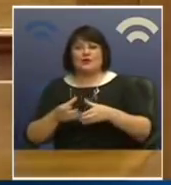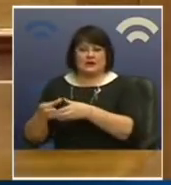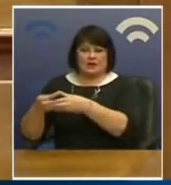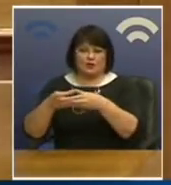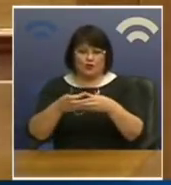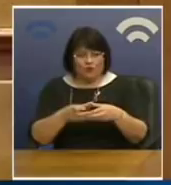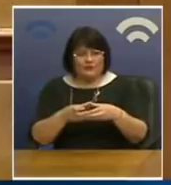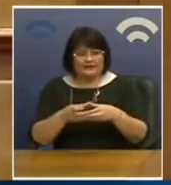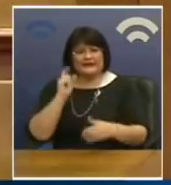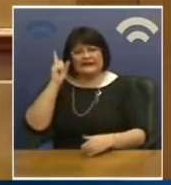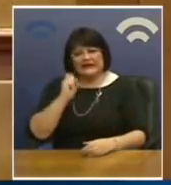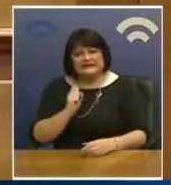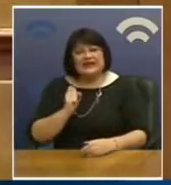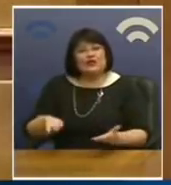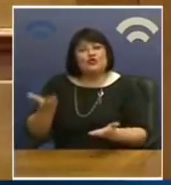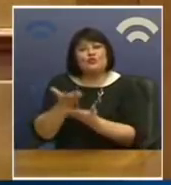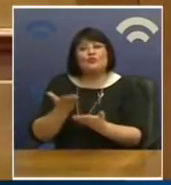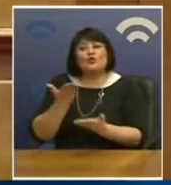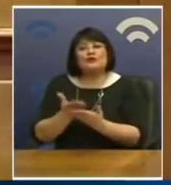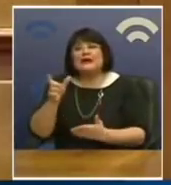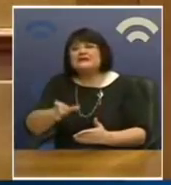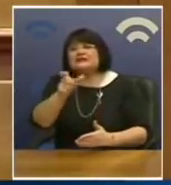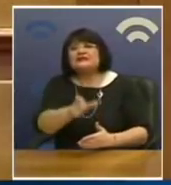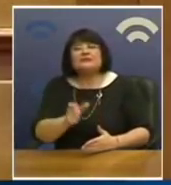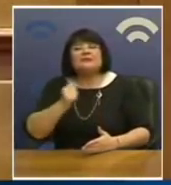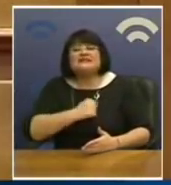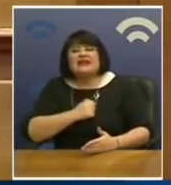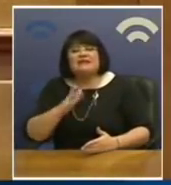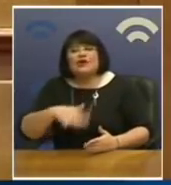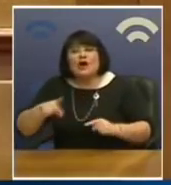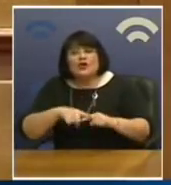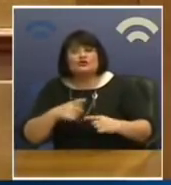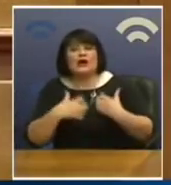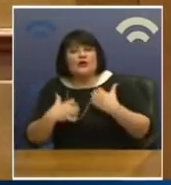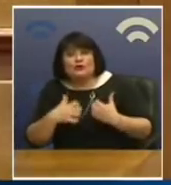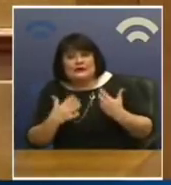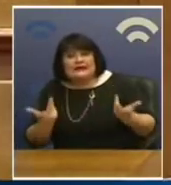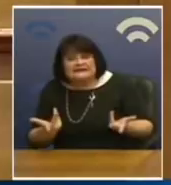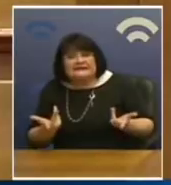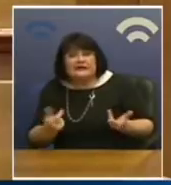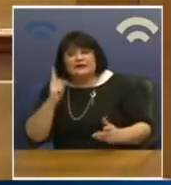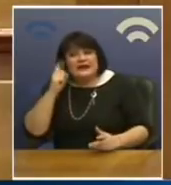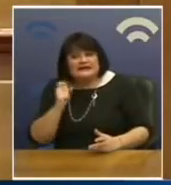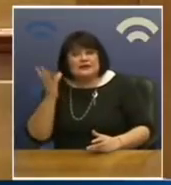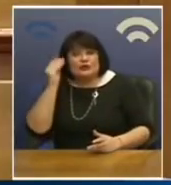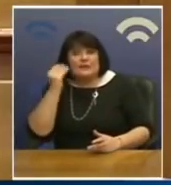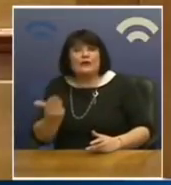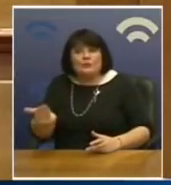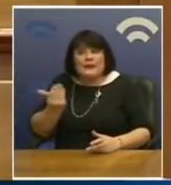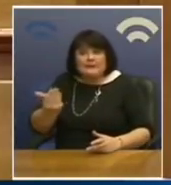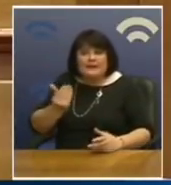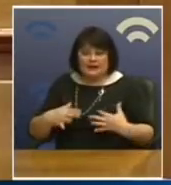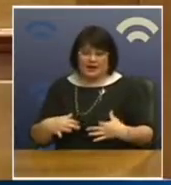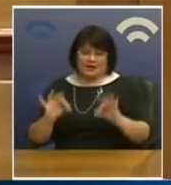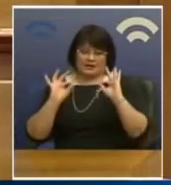να γνωρίζουν τις προτάσεις, τις αγωνίες, τις απόψεις της κοινωνίας των πολιτών πριν ξεκινήσει